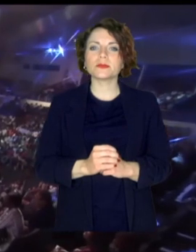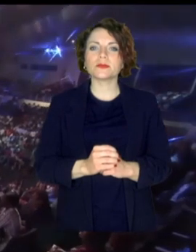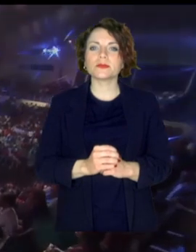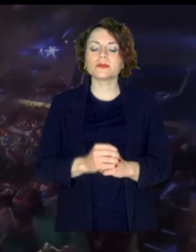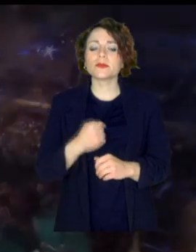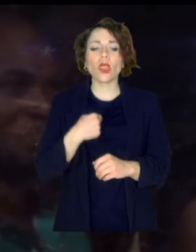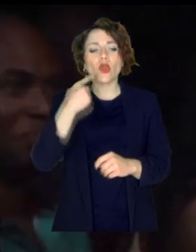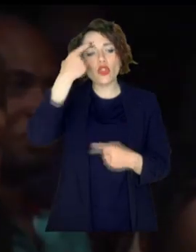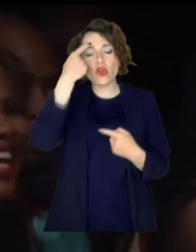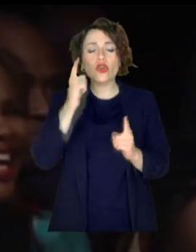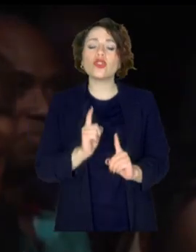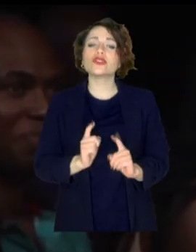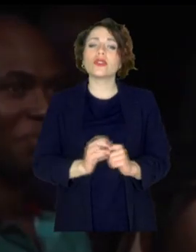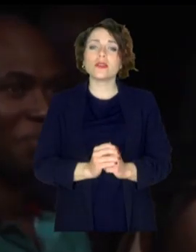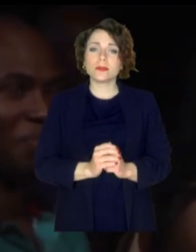Non lo so.